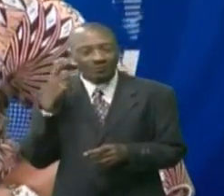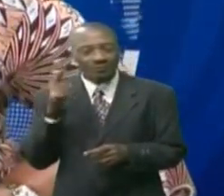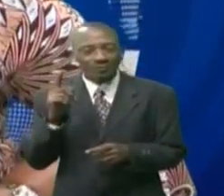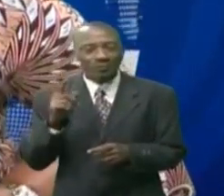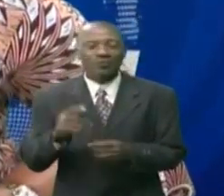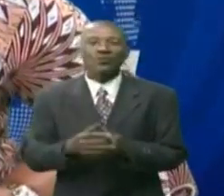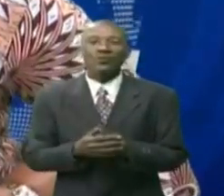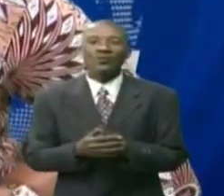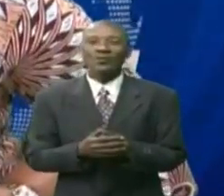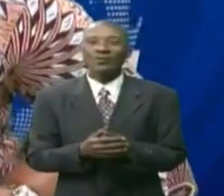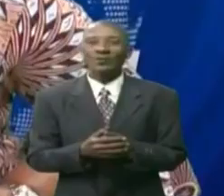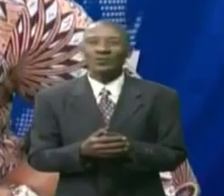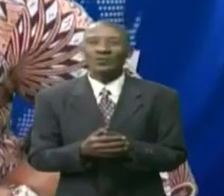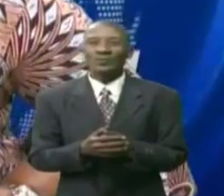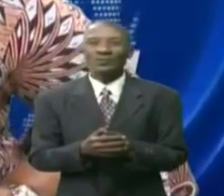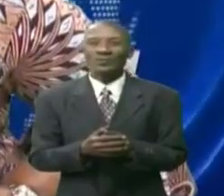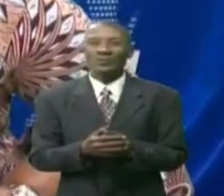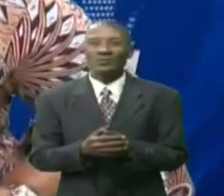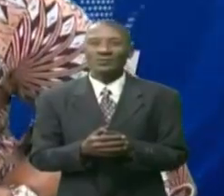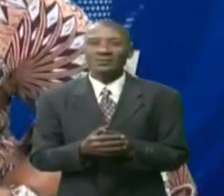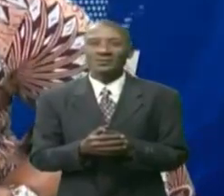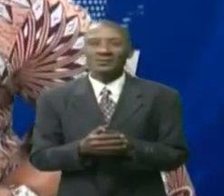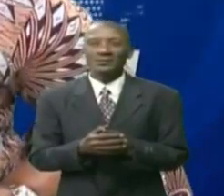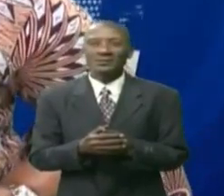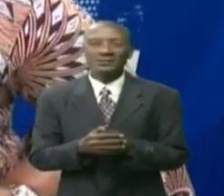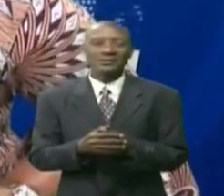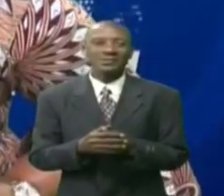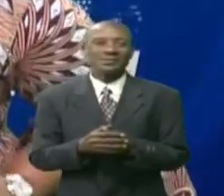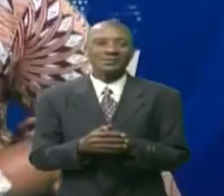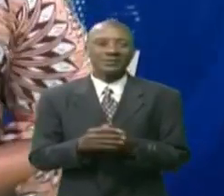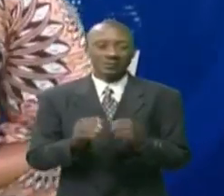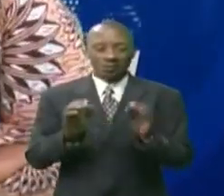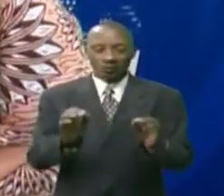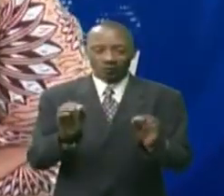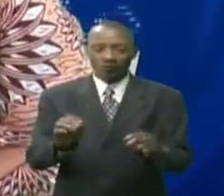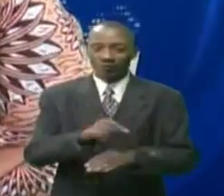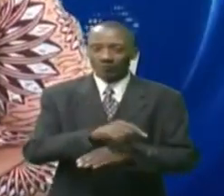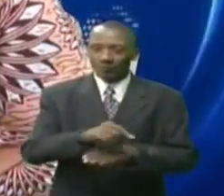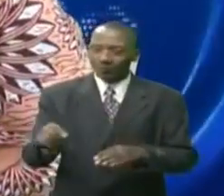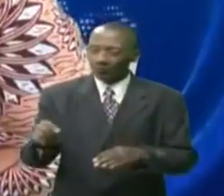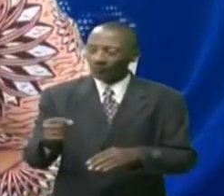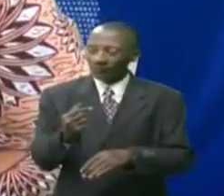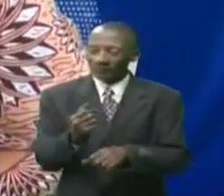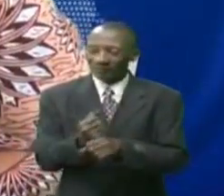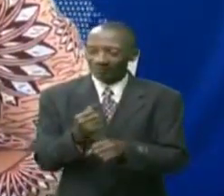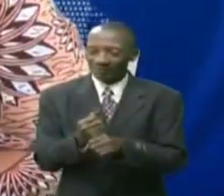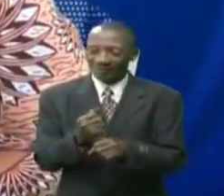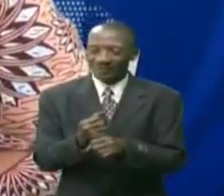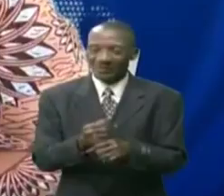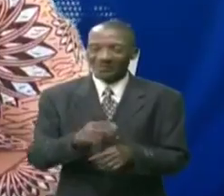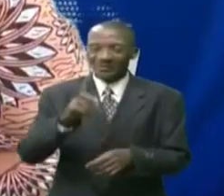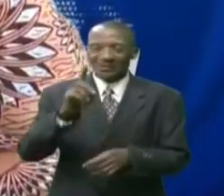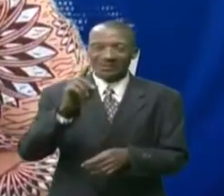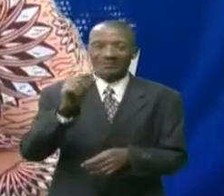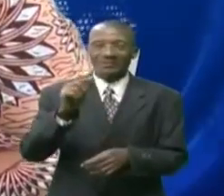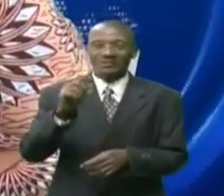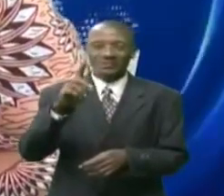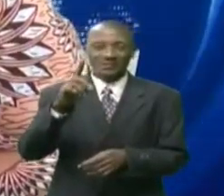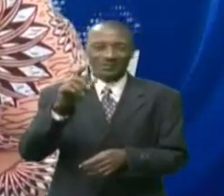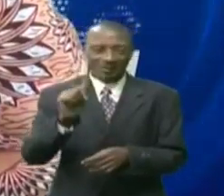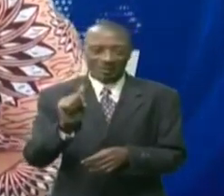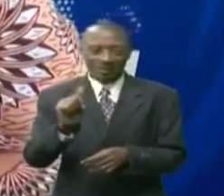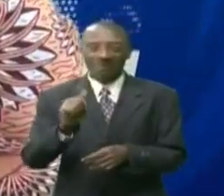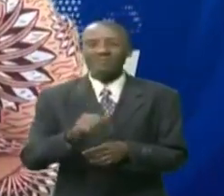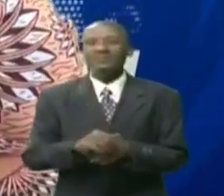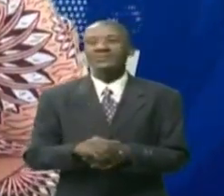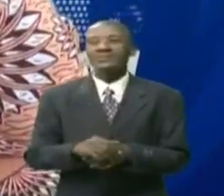UNAFRI. C'est la grande résolution assortie de la deuxième réunion de cet institut qui s'est tenue à Addis Abeba. Et la RDC a été représentée